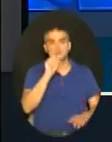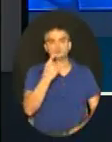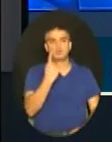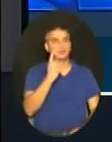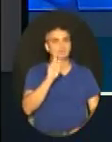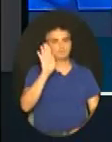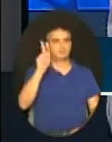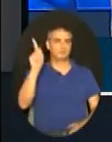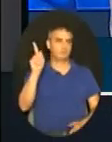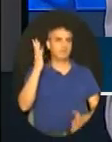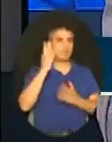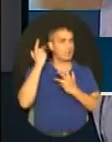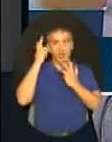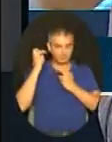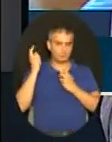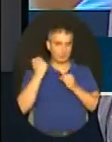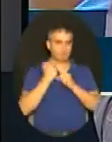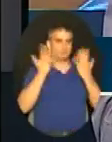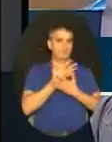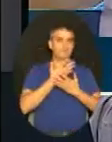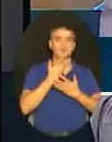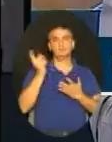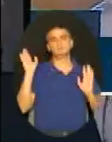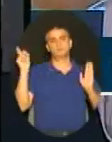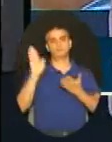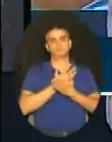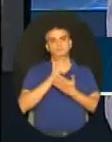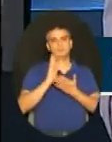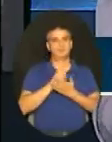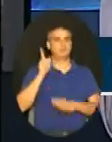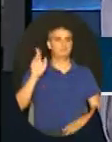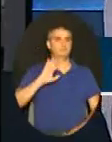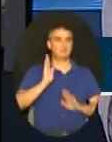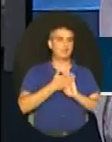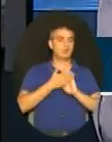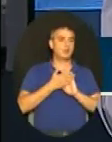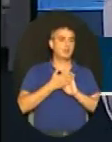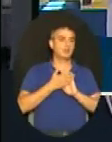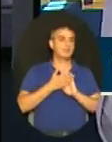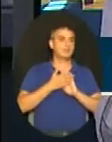אחד, נתניהו, שהיה לו צפוי, והוא יכול להישאר בלתי צפוי. ייפול או יקום. ייפול או יקום על החלטה